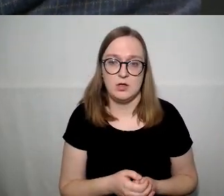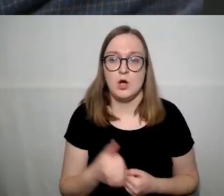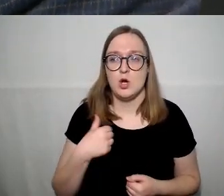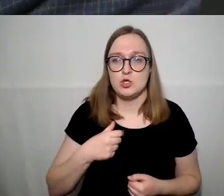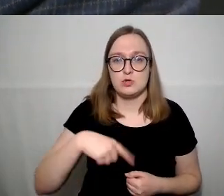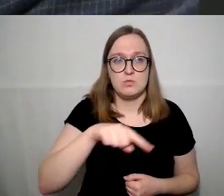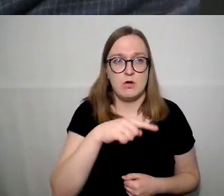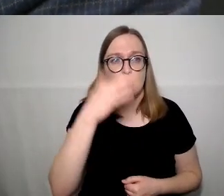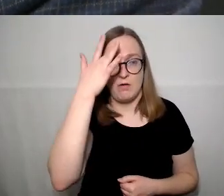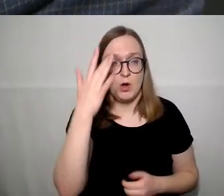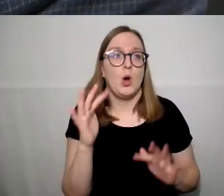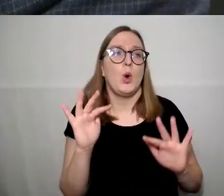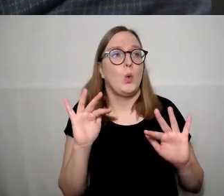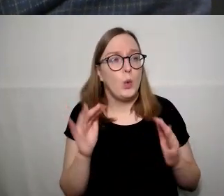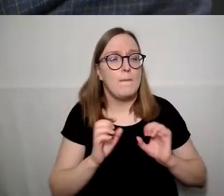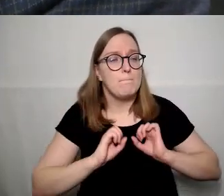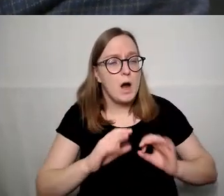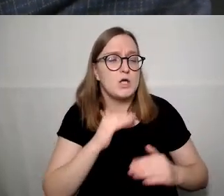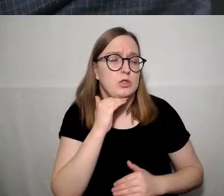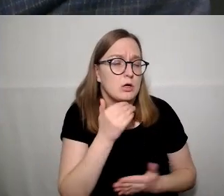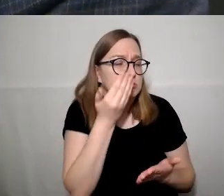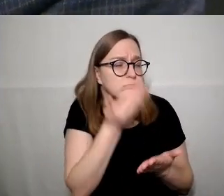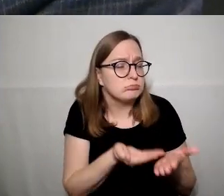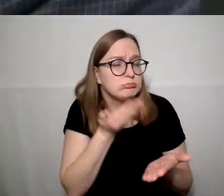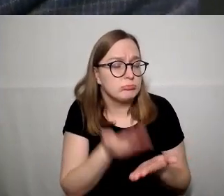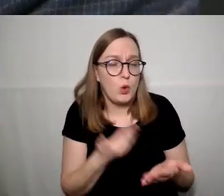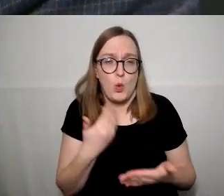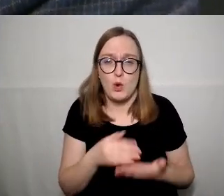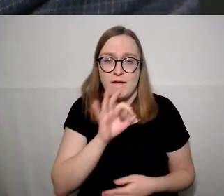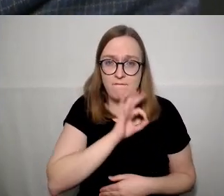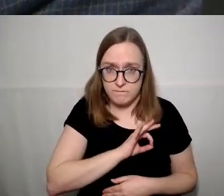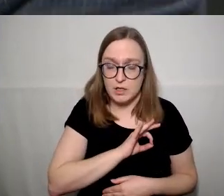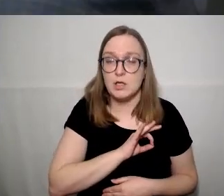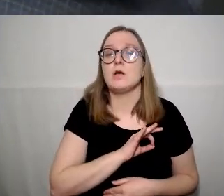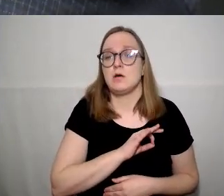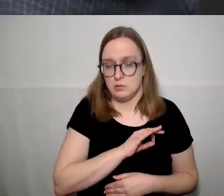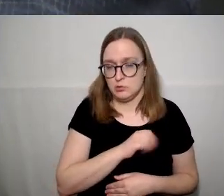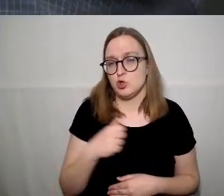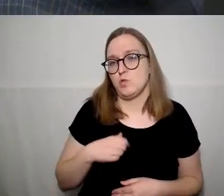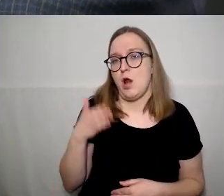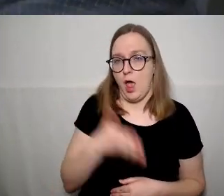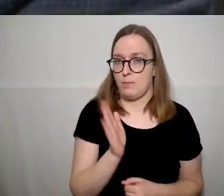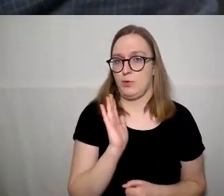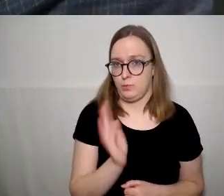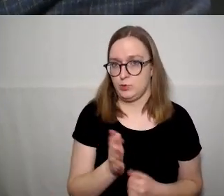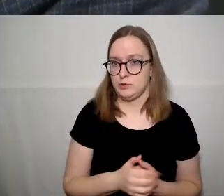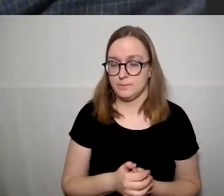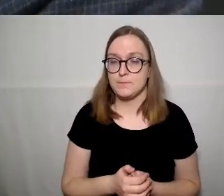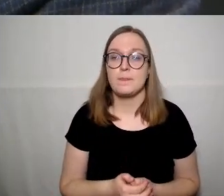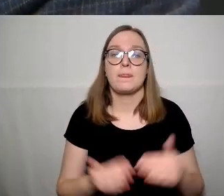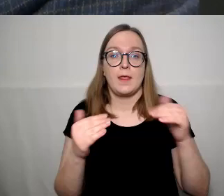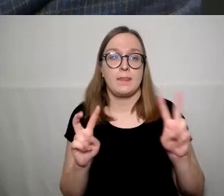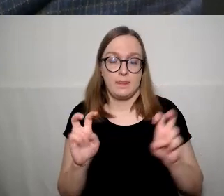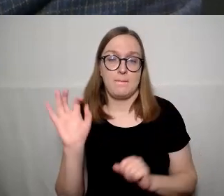aiškiai suprantamai išaiškinus naudą, galima tai pasiekti. O kalbant